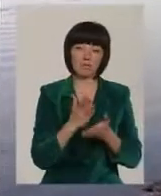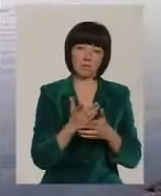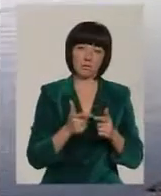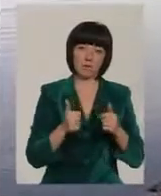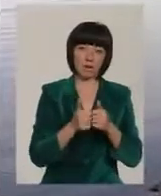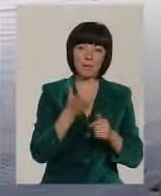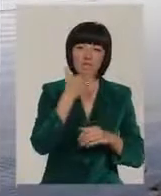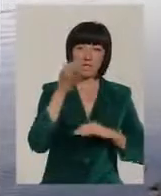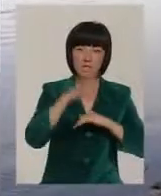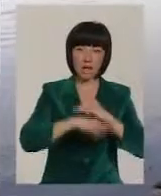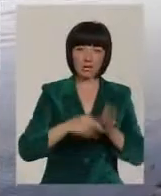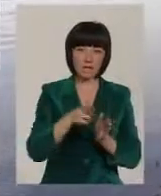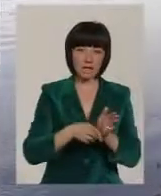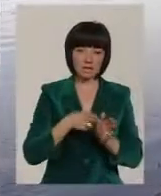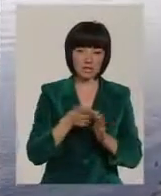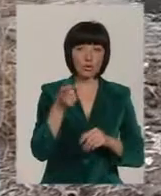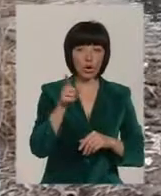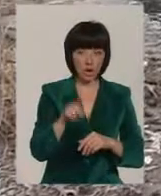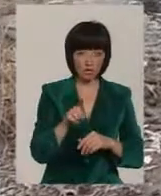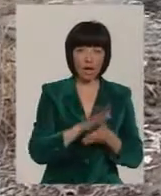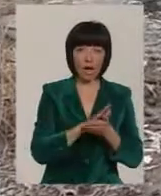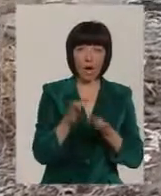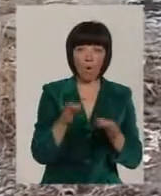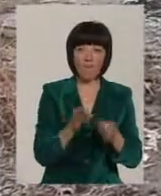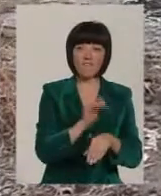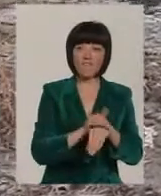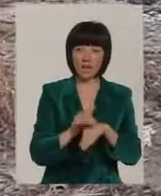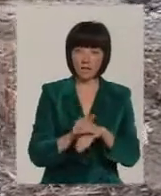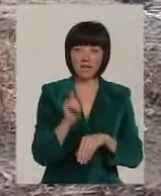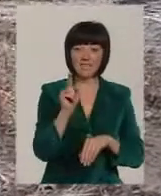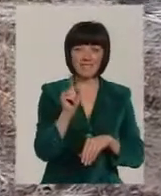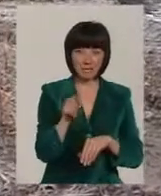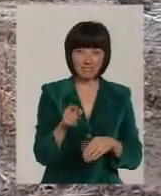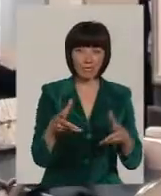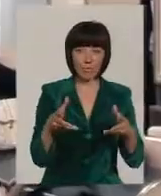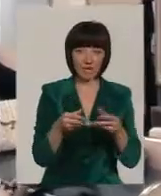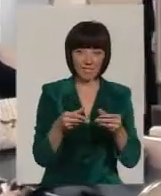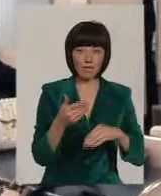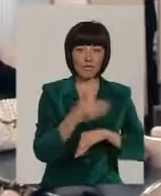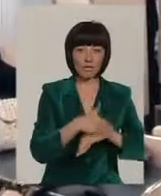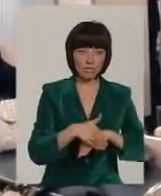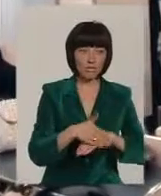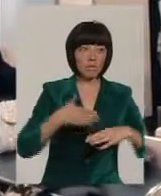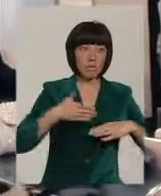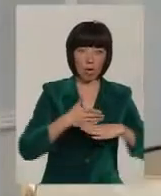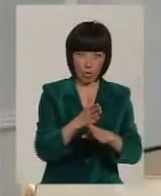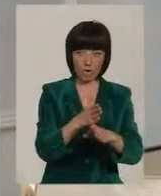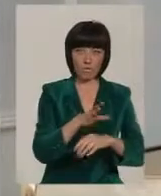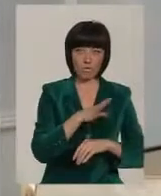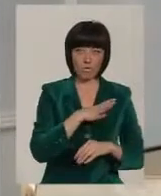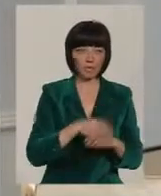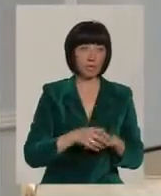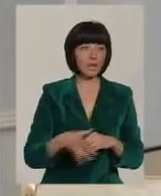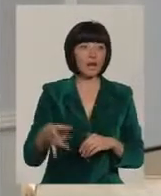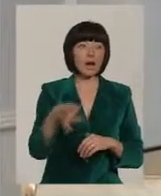підрозділом Південно-Західної залізниці. До речі, екологи виявили, саме на Кооперативній у грудні стався прорив. В